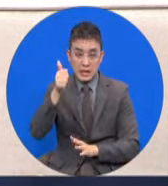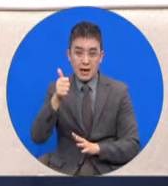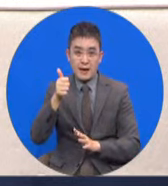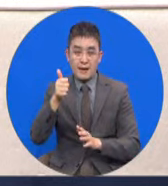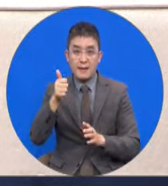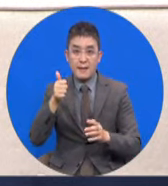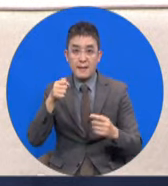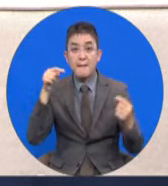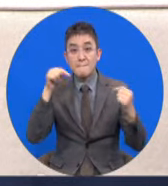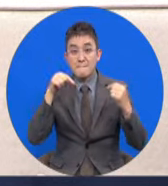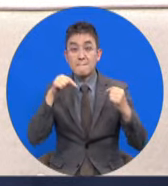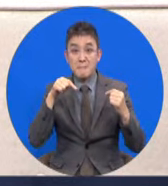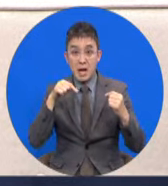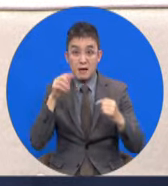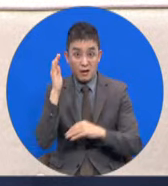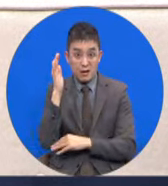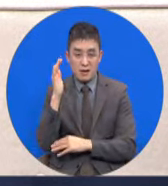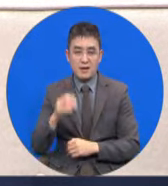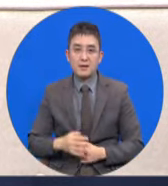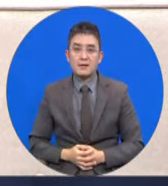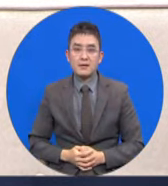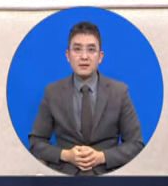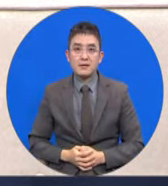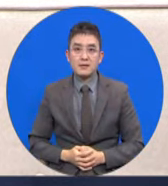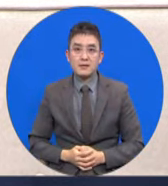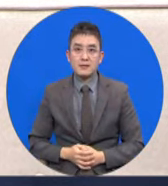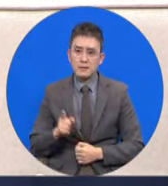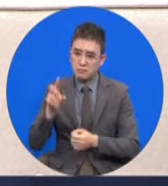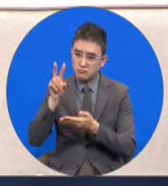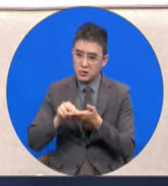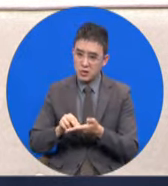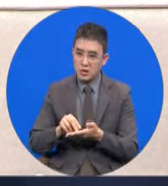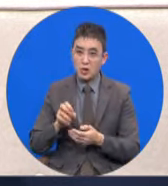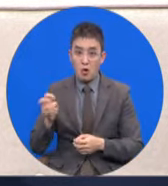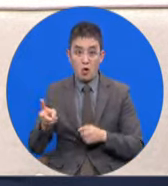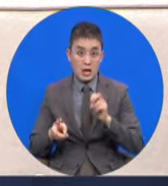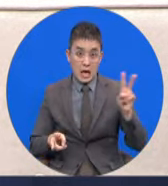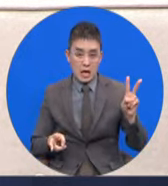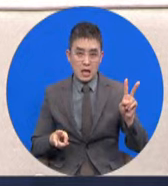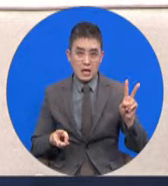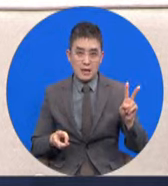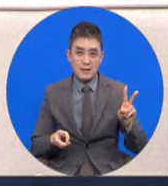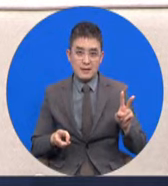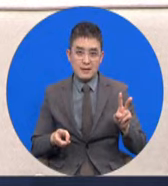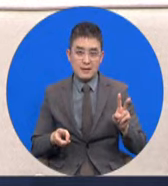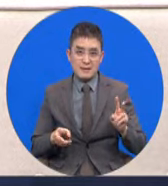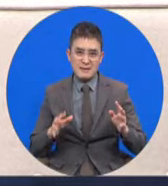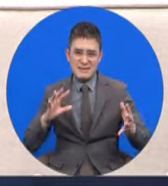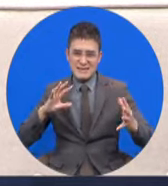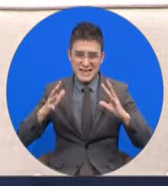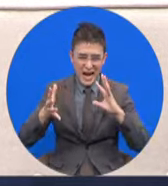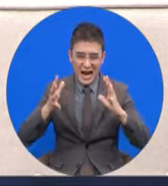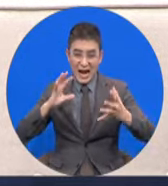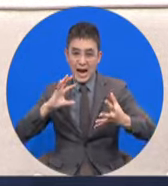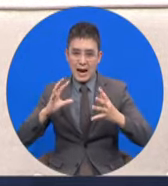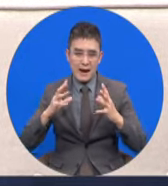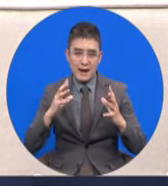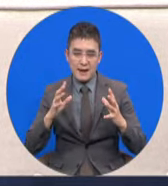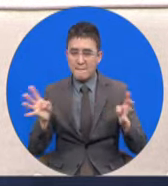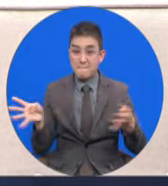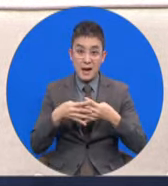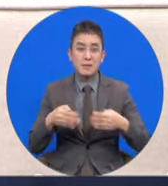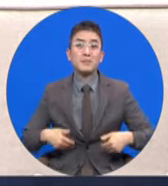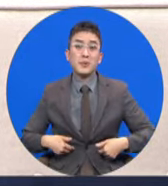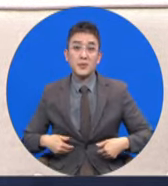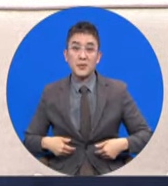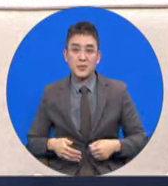합니다. 이제 그럼에도 불구하고 실제로 이 부분은 여야의 대타협 정신 속에서 이루어져야 될 부분이 아니냐. 그렇죠.